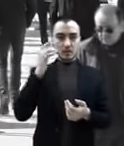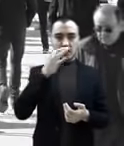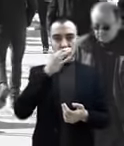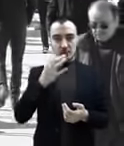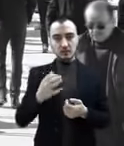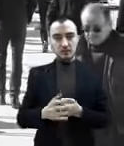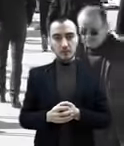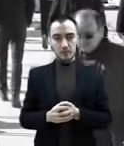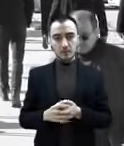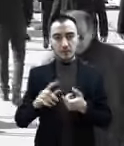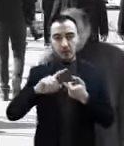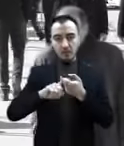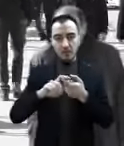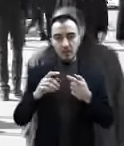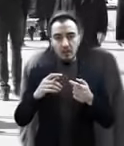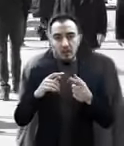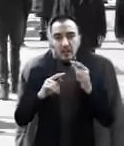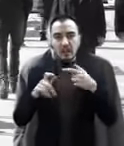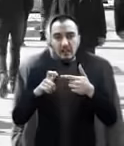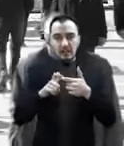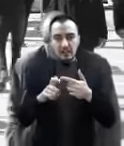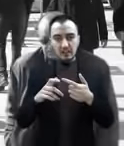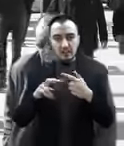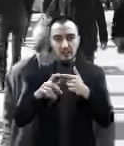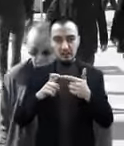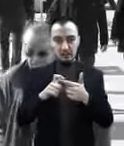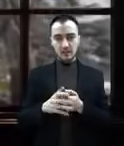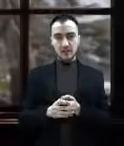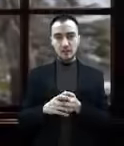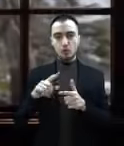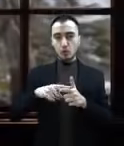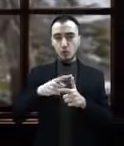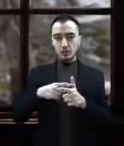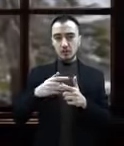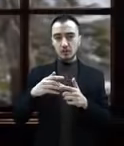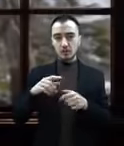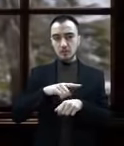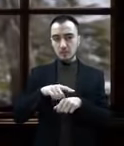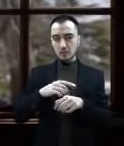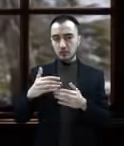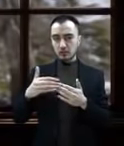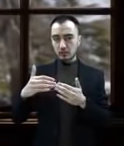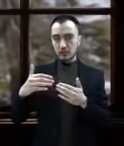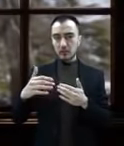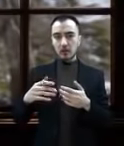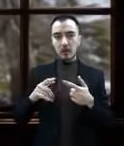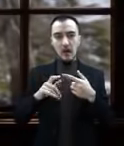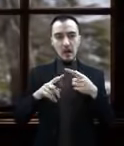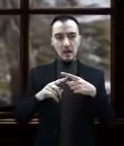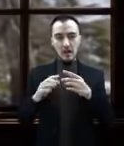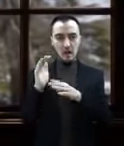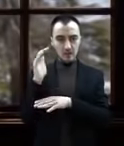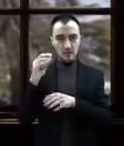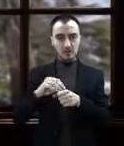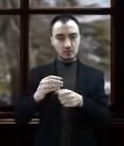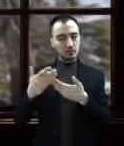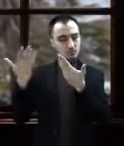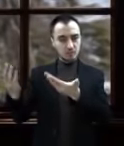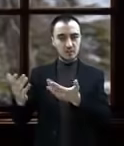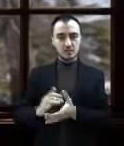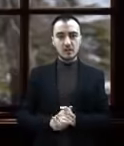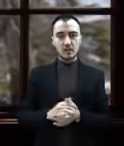yönüyle yaşanılabilen, mutlu, huzurlu ve güvenli bir şehir haline getireceğiz. Kıymetli hemşerim, size söz veriyorum